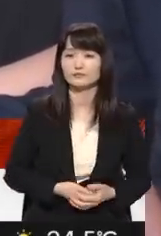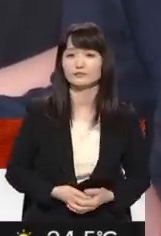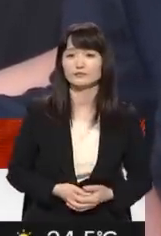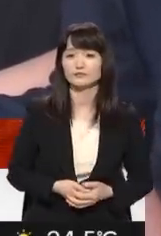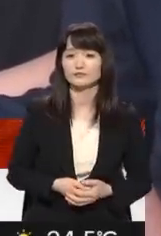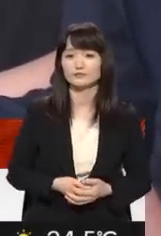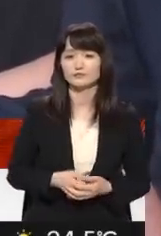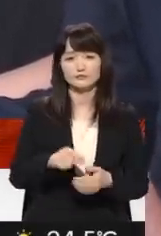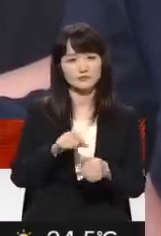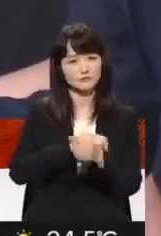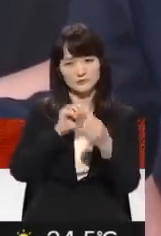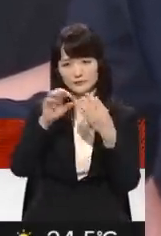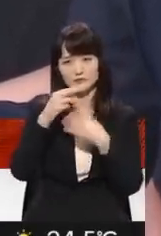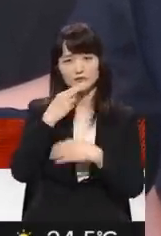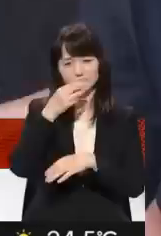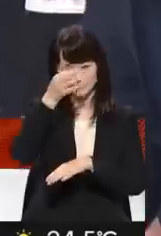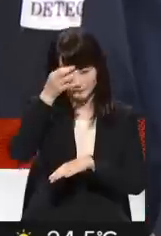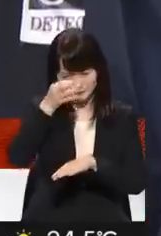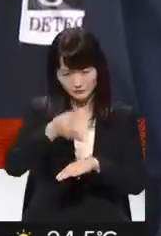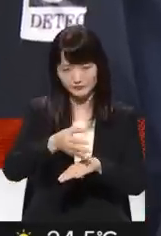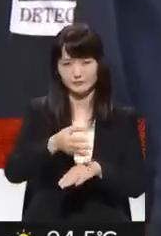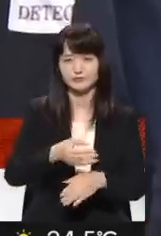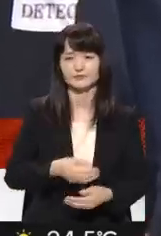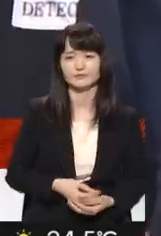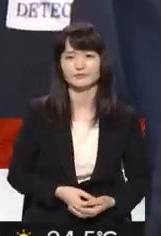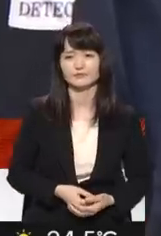할 말이 없습니다. 죄송합니다.